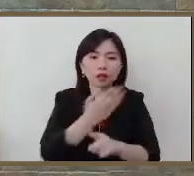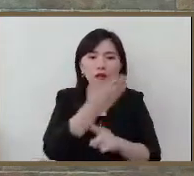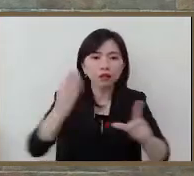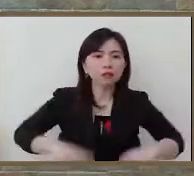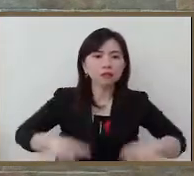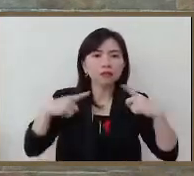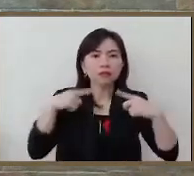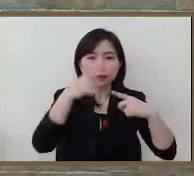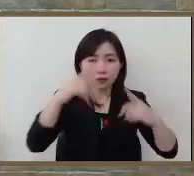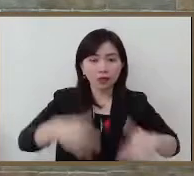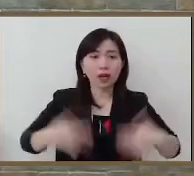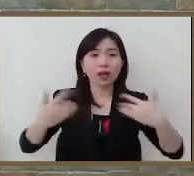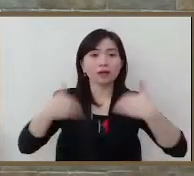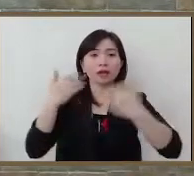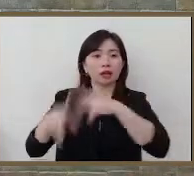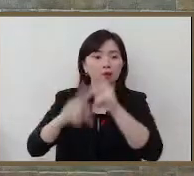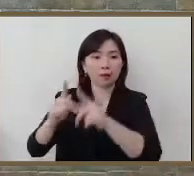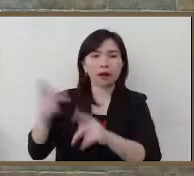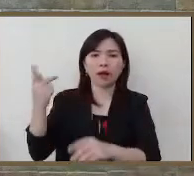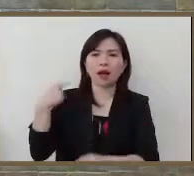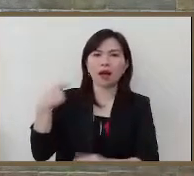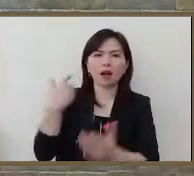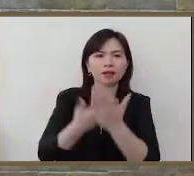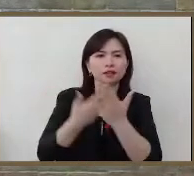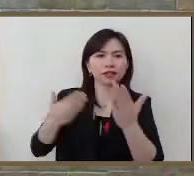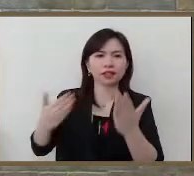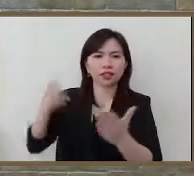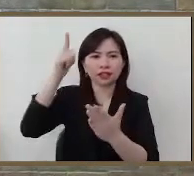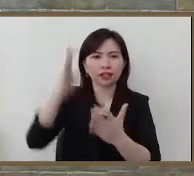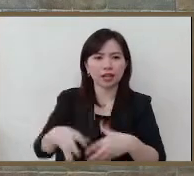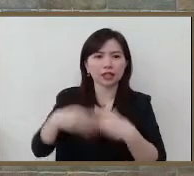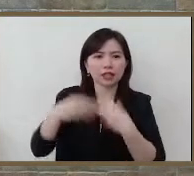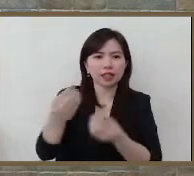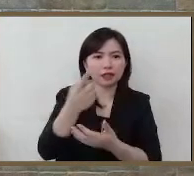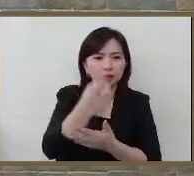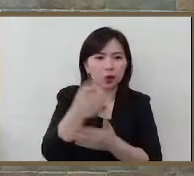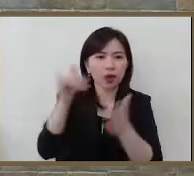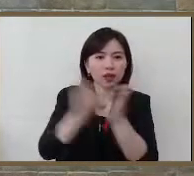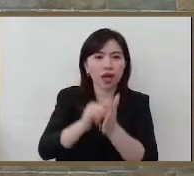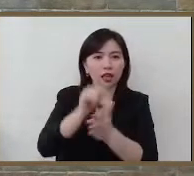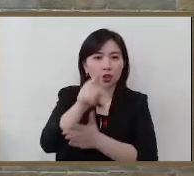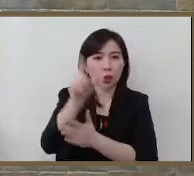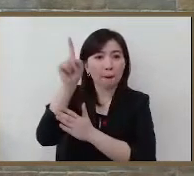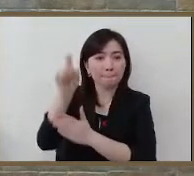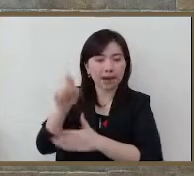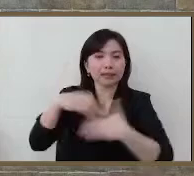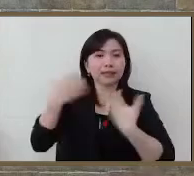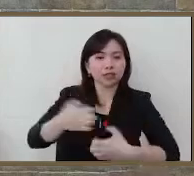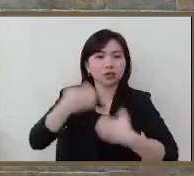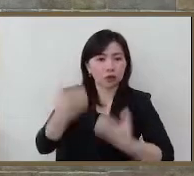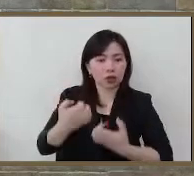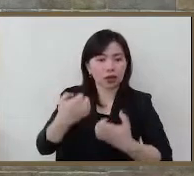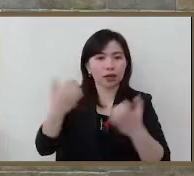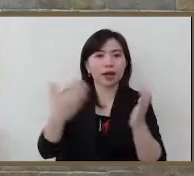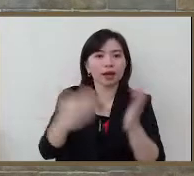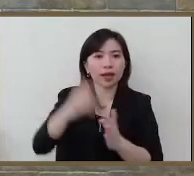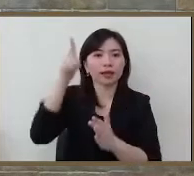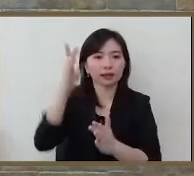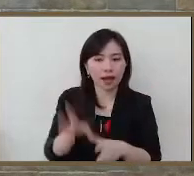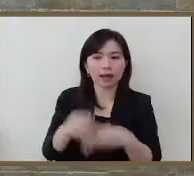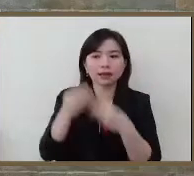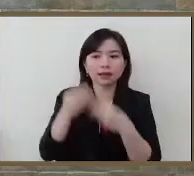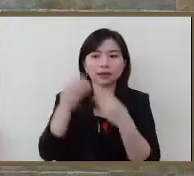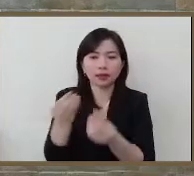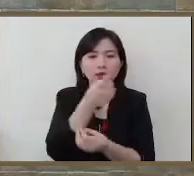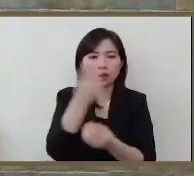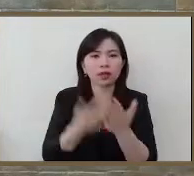merong ibinigay sa atin ang Diyos na dapat nating i-enjoy. Merong ibinigay sa atin ang Diyos na dapat